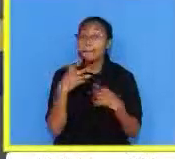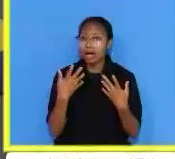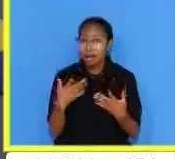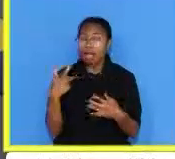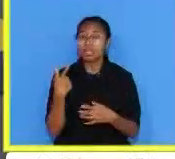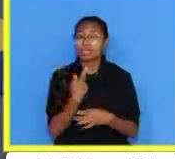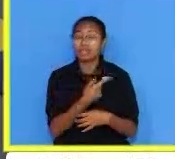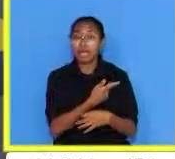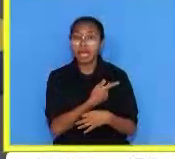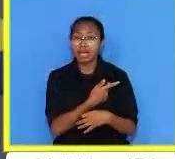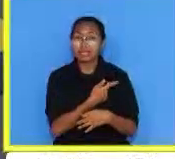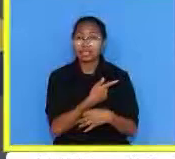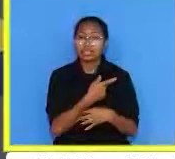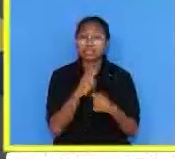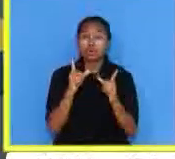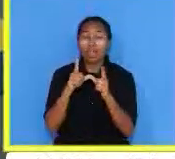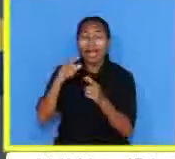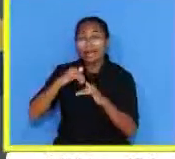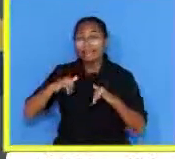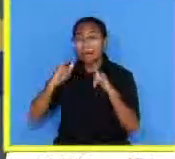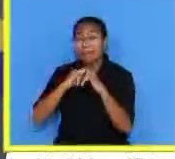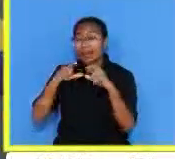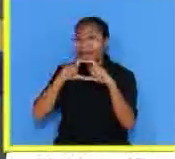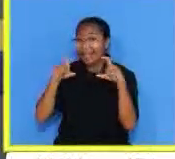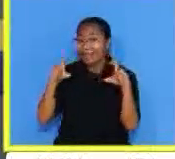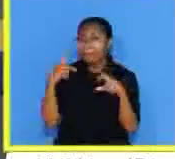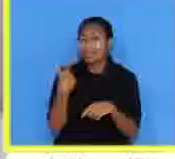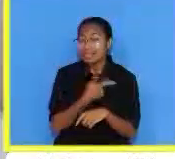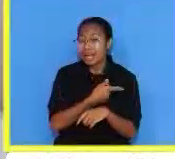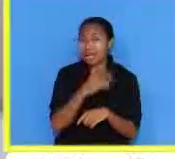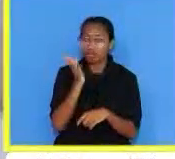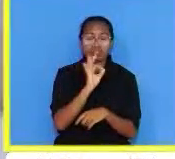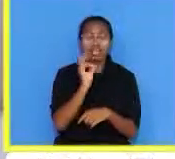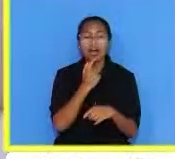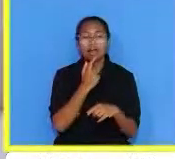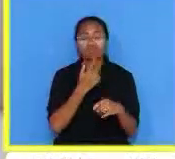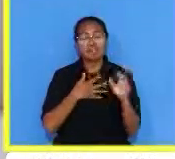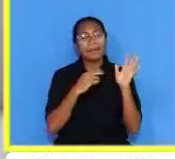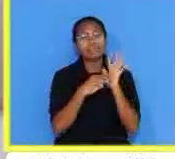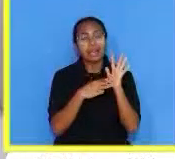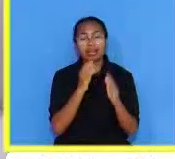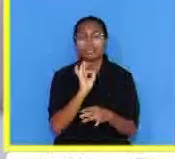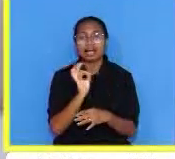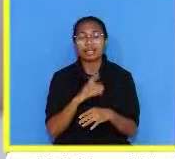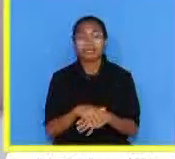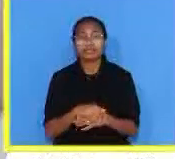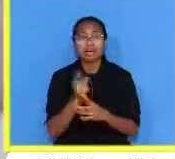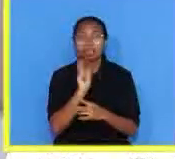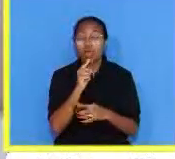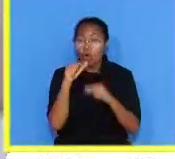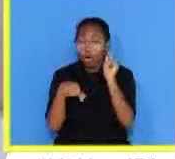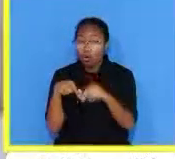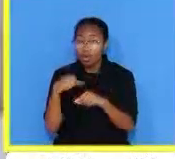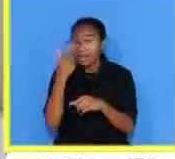kita di wilayah yang sama dengan KTP kita, itu tidak menjadi masalah. Dimanapun orang dari luar